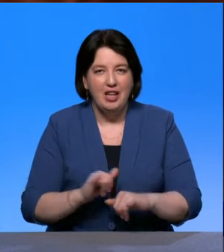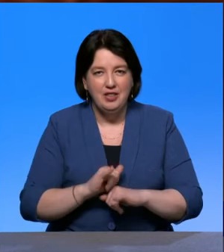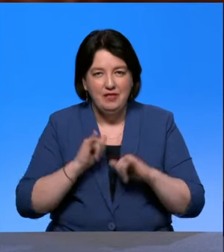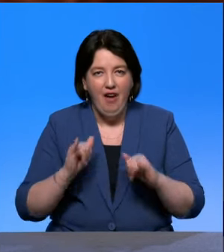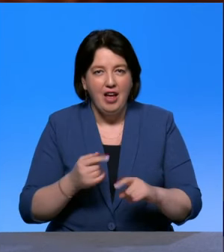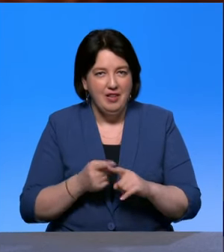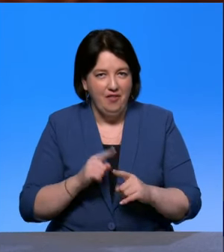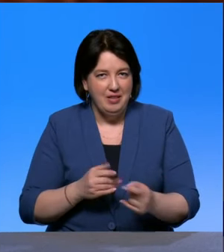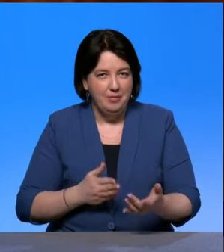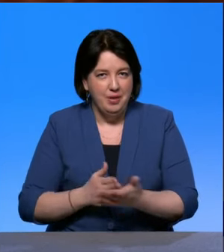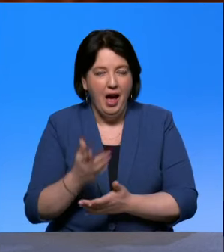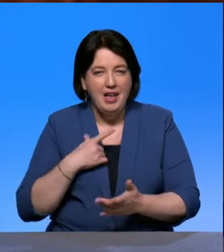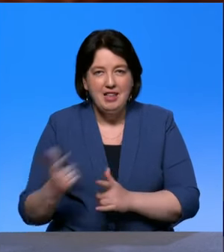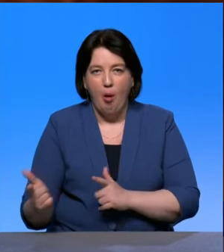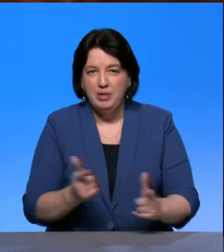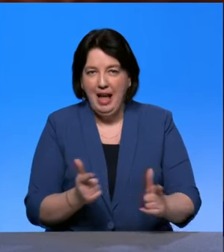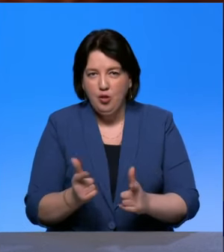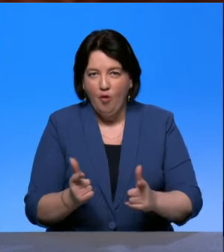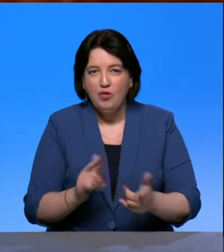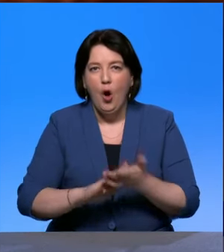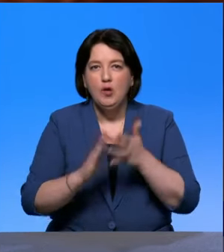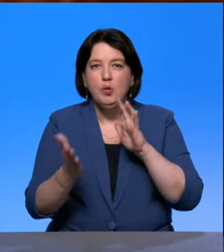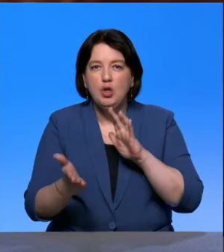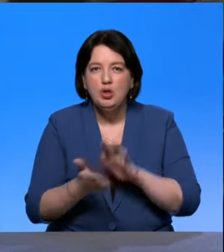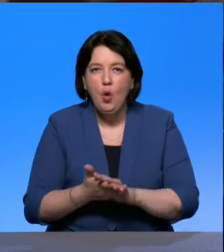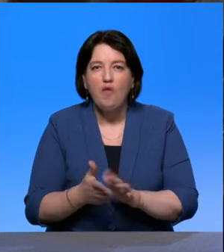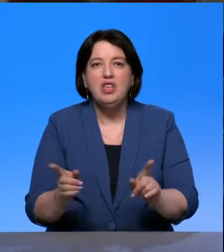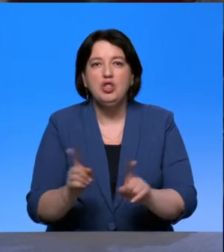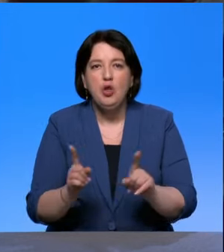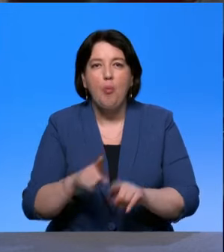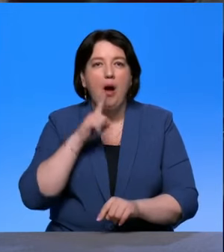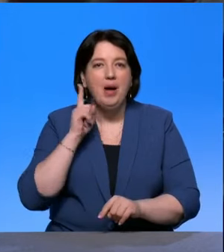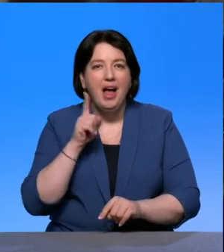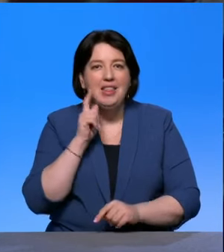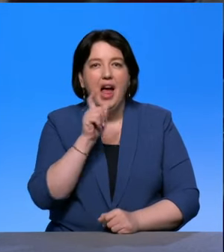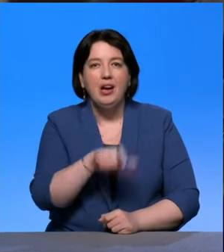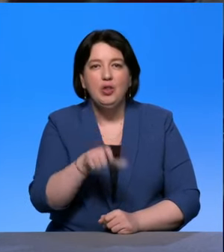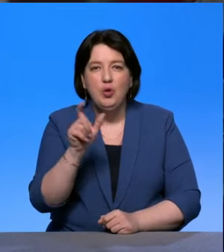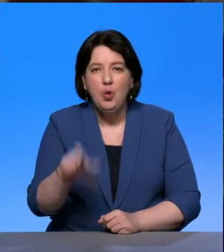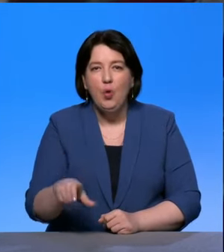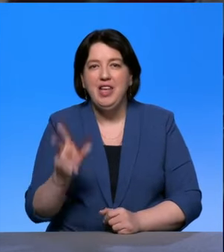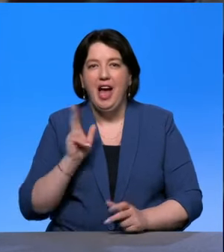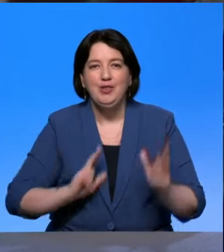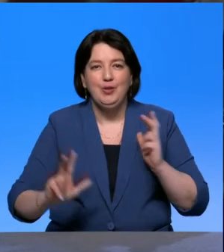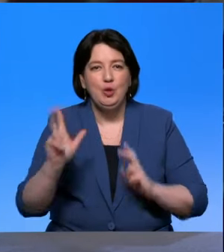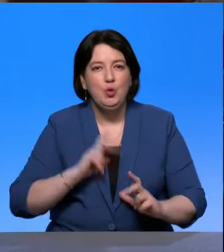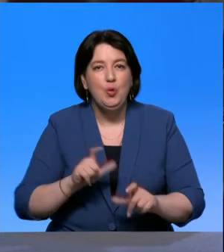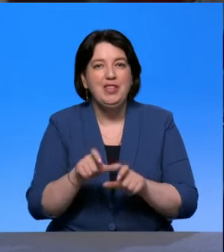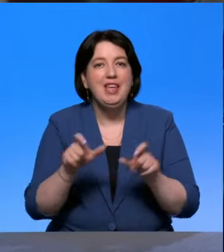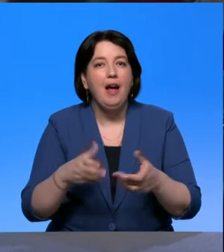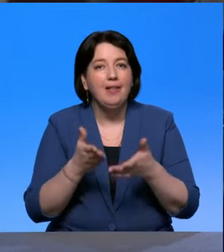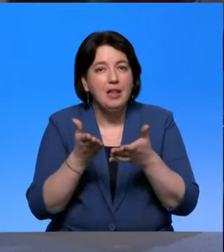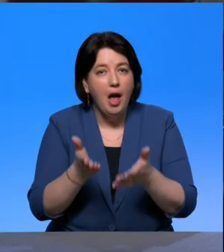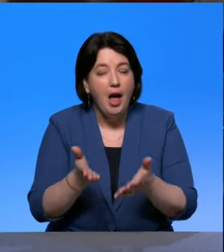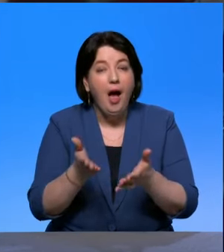это создание условий для того, чтобы молодые люди, студенты могли и